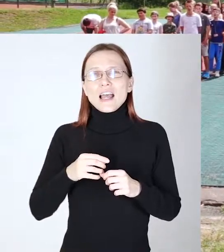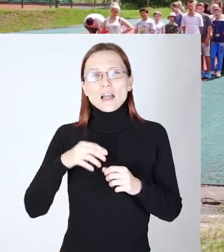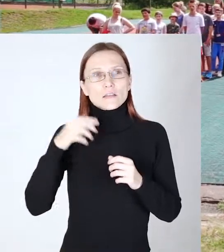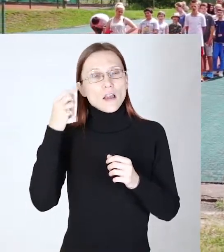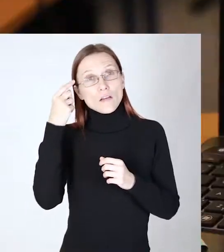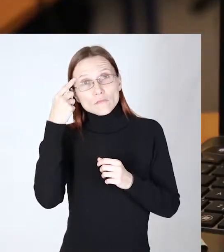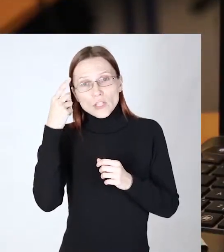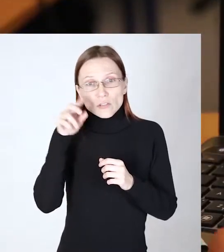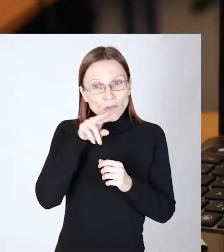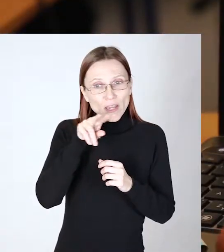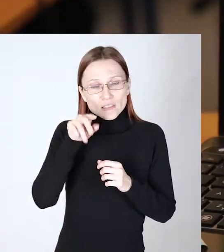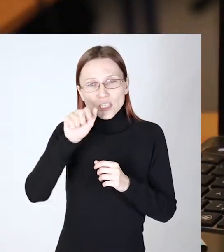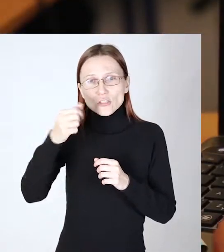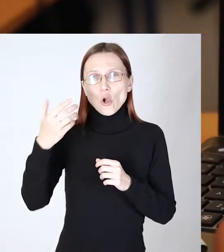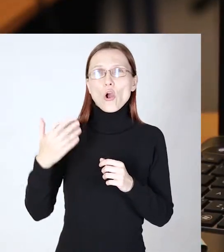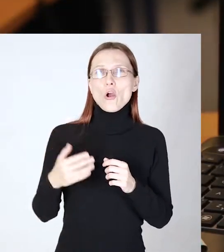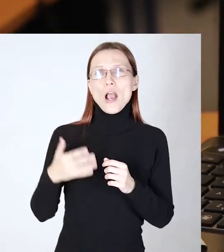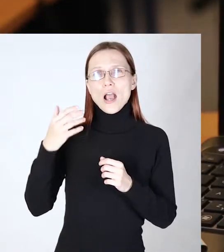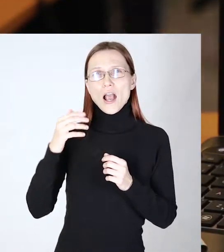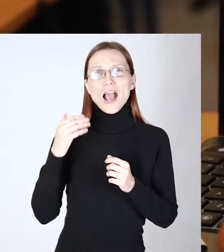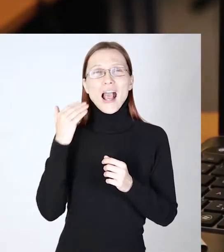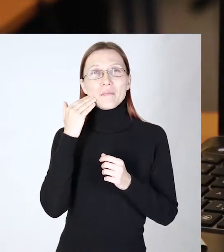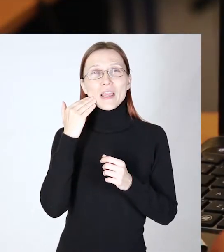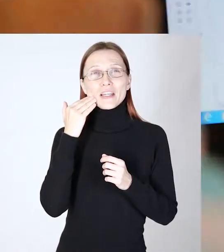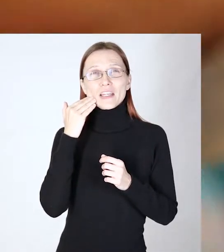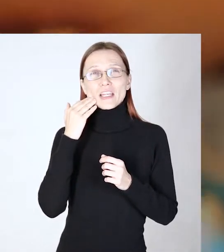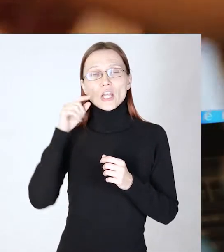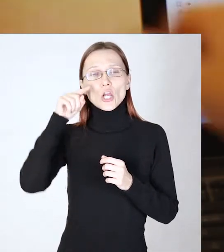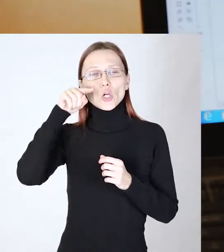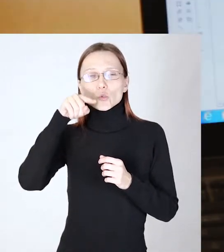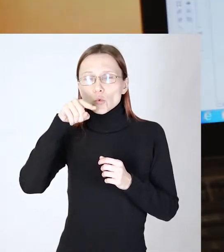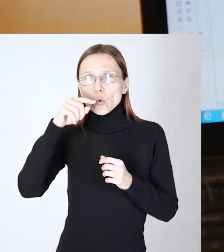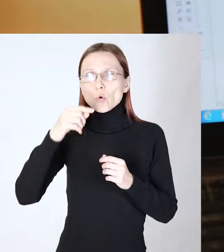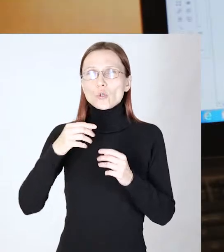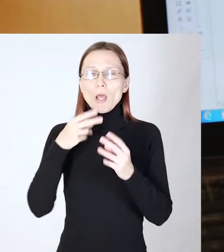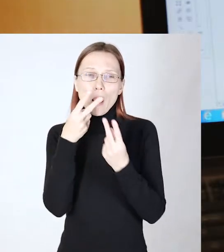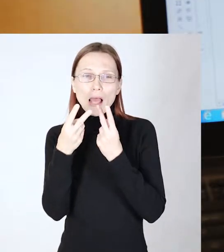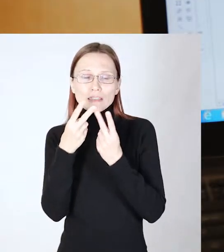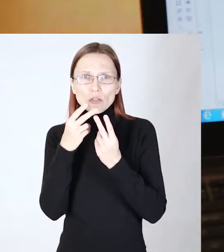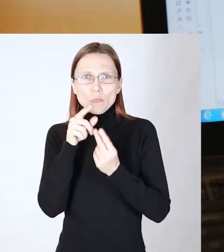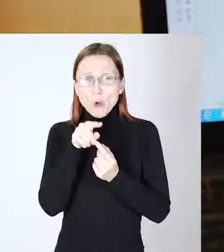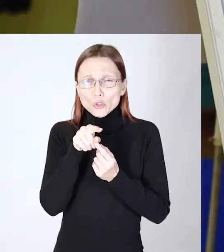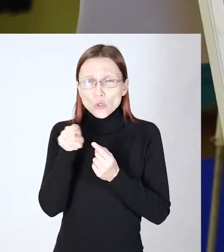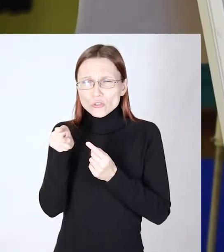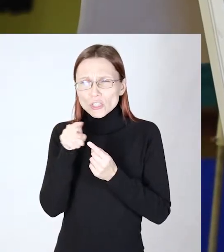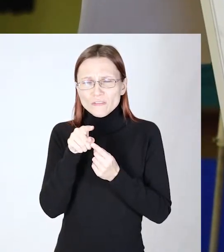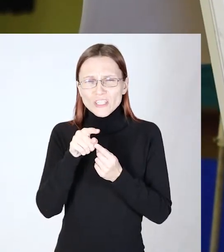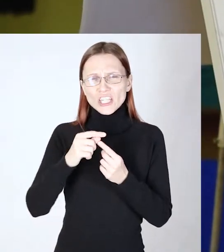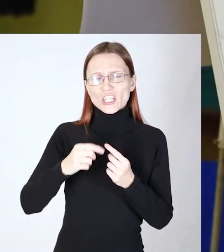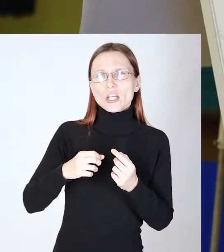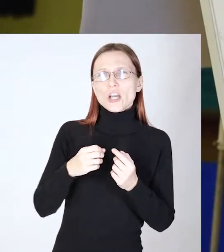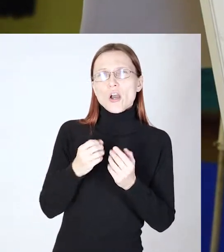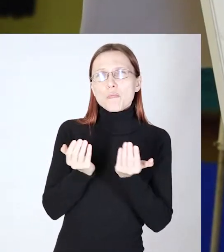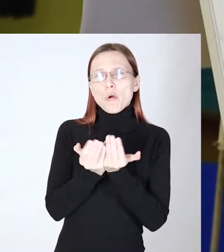pracovať s identitami podozrivých, ich natačajú video, tvoria animácie, učia sa rôzne šifry,